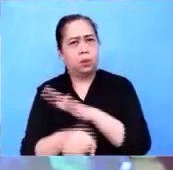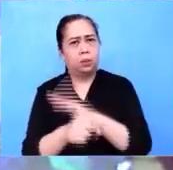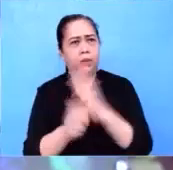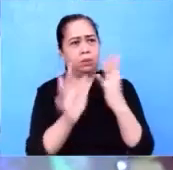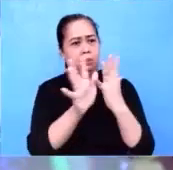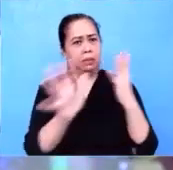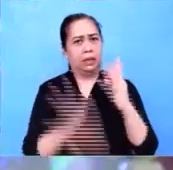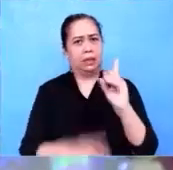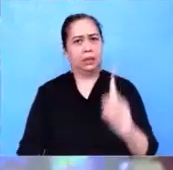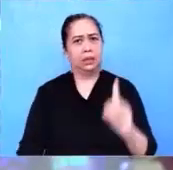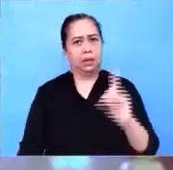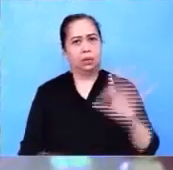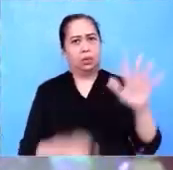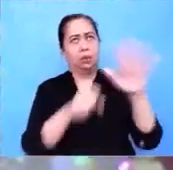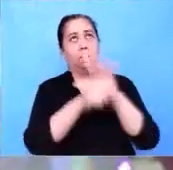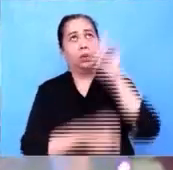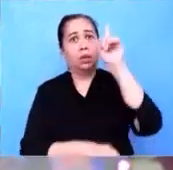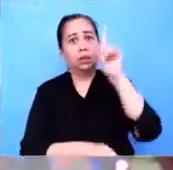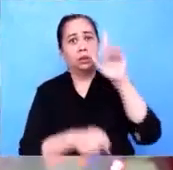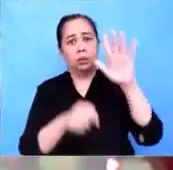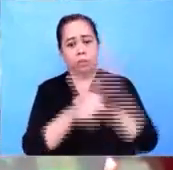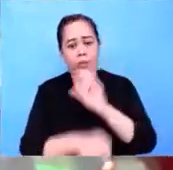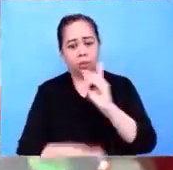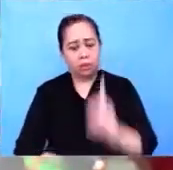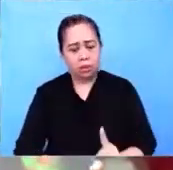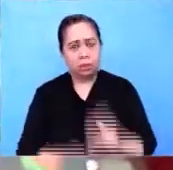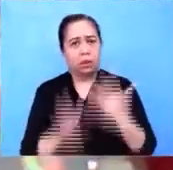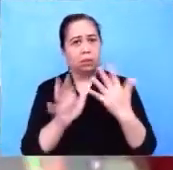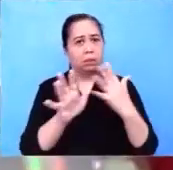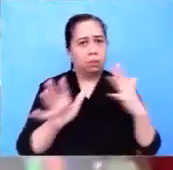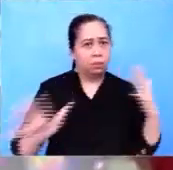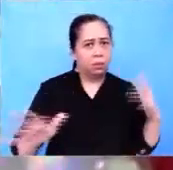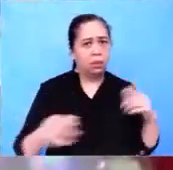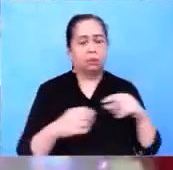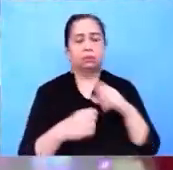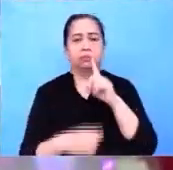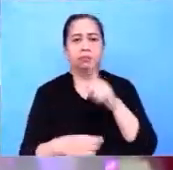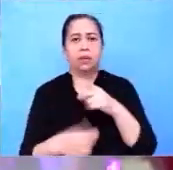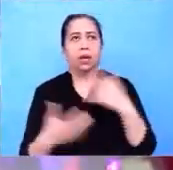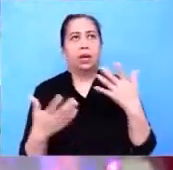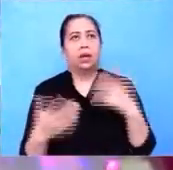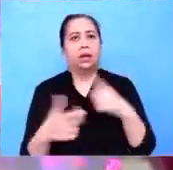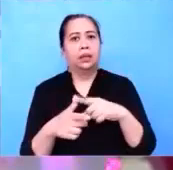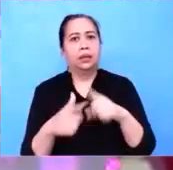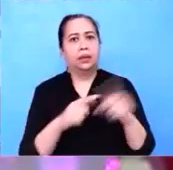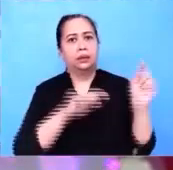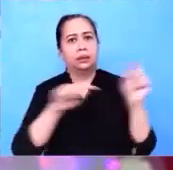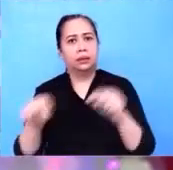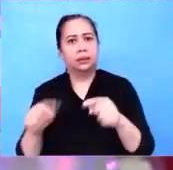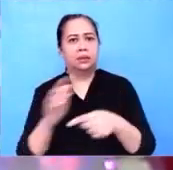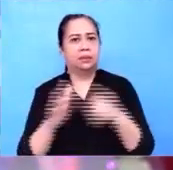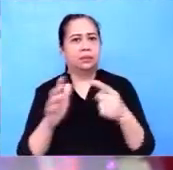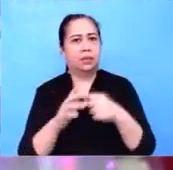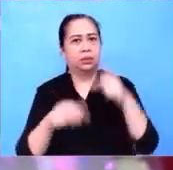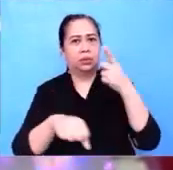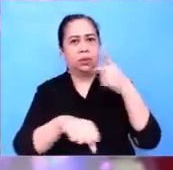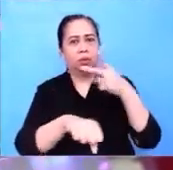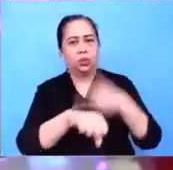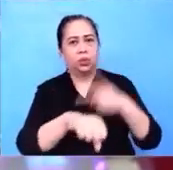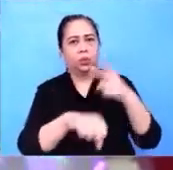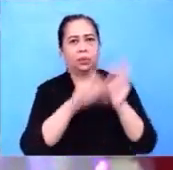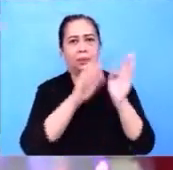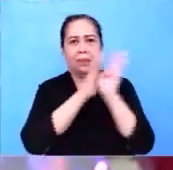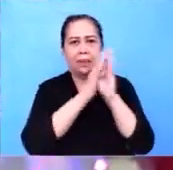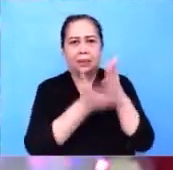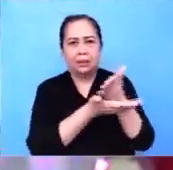na kami sa taas, then marami pang nakapila hanggang sa baba. Then dumarating din sa times na nag-double bed na, parang ganun. So